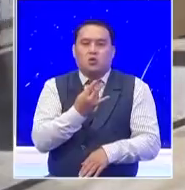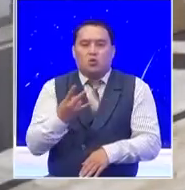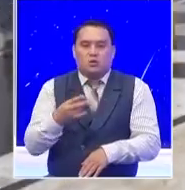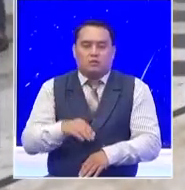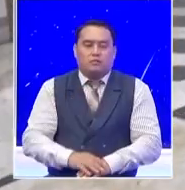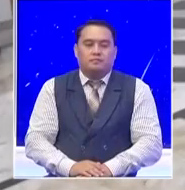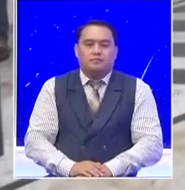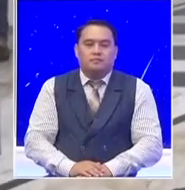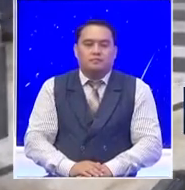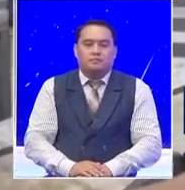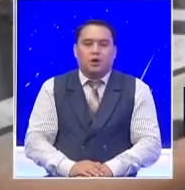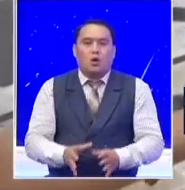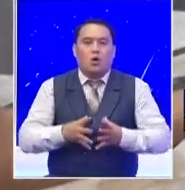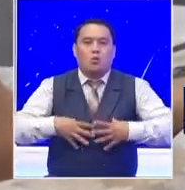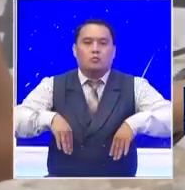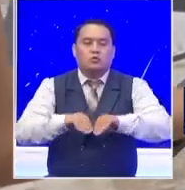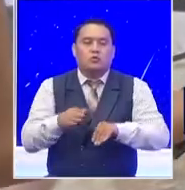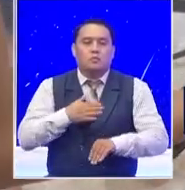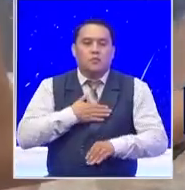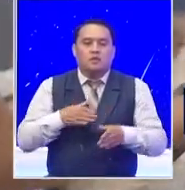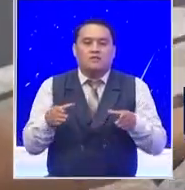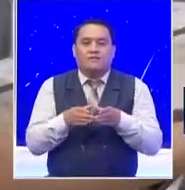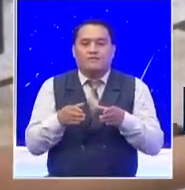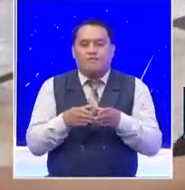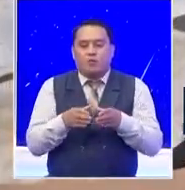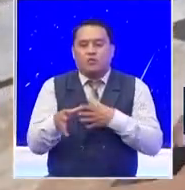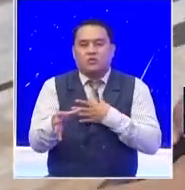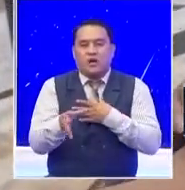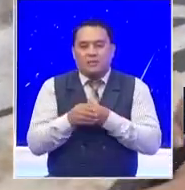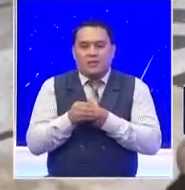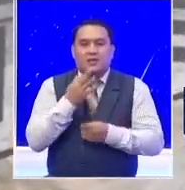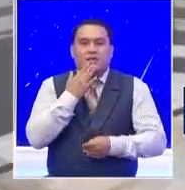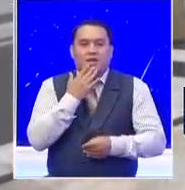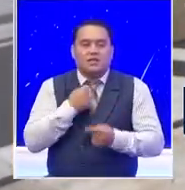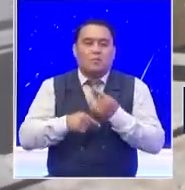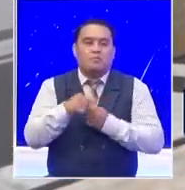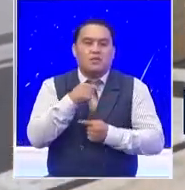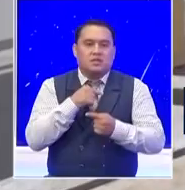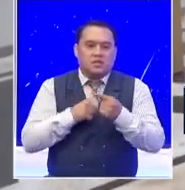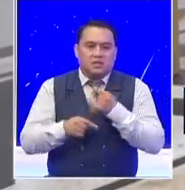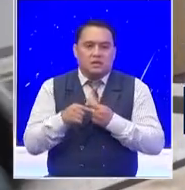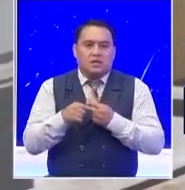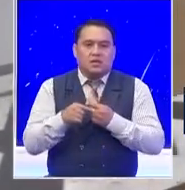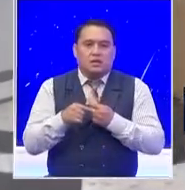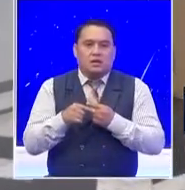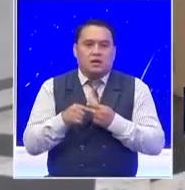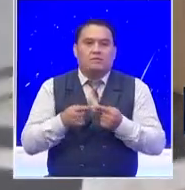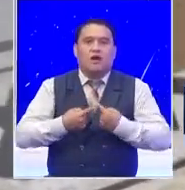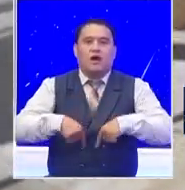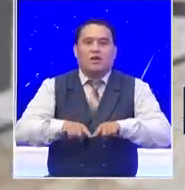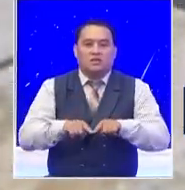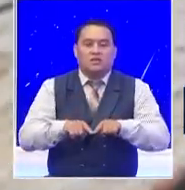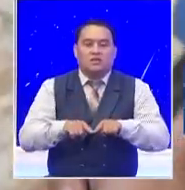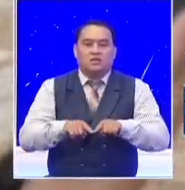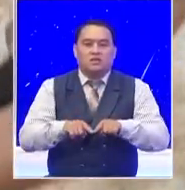тенге. Общественное объединение Минаматамикеном республиканское совместно вот с Национальной палатой предпринимателей организовали